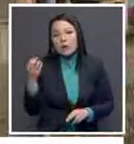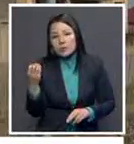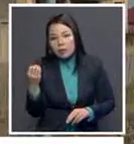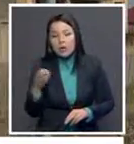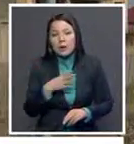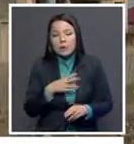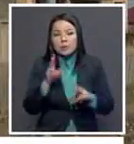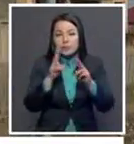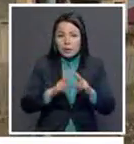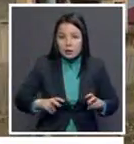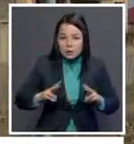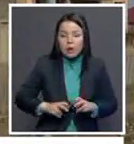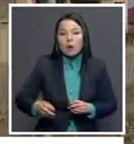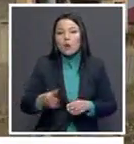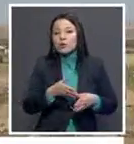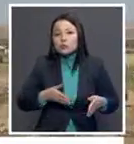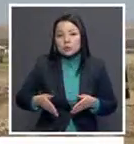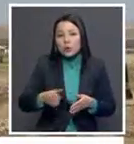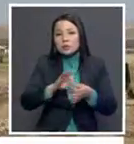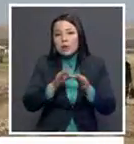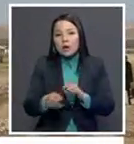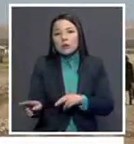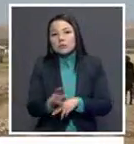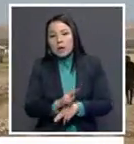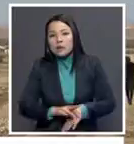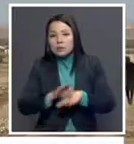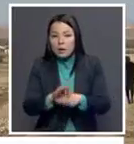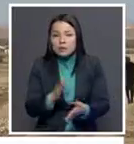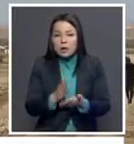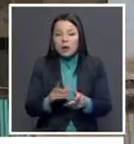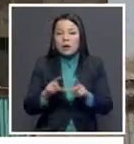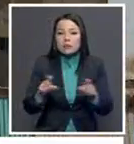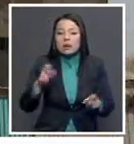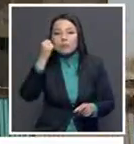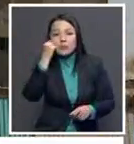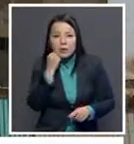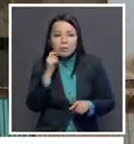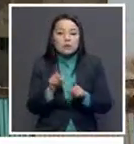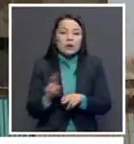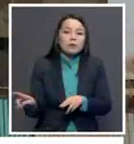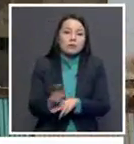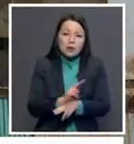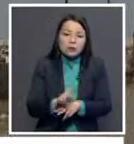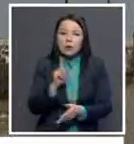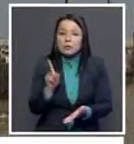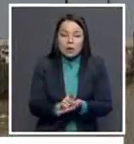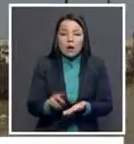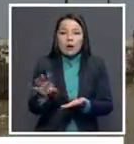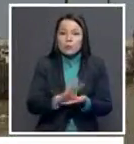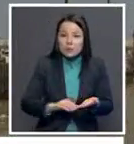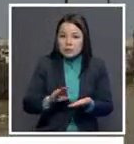ғой, араладық. Жол жасау керек, тағы басқа, кейбір ғимараттар тозып қалған сынып, оны мынау